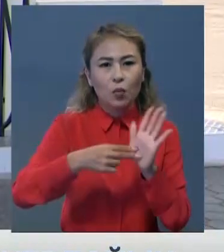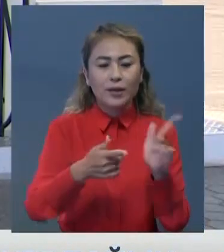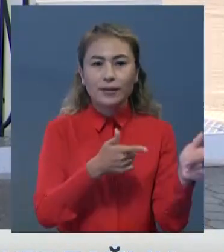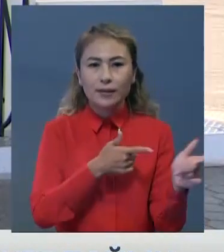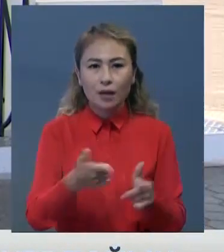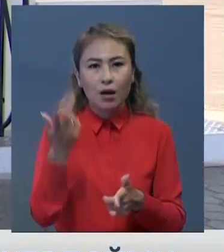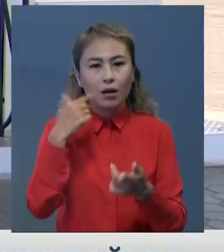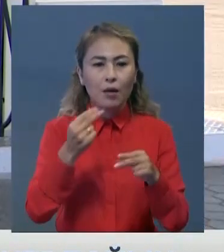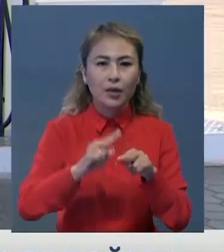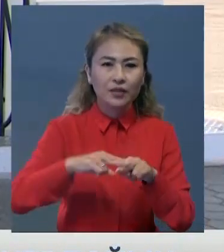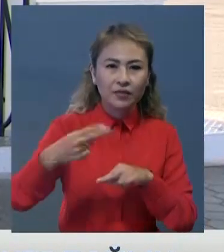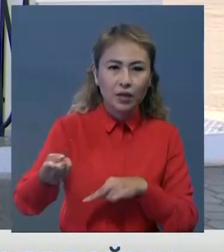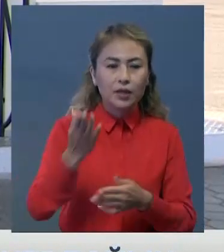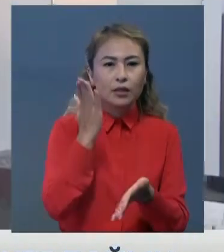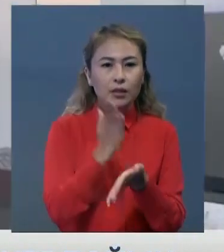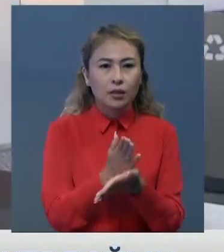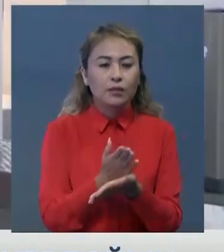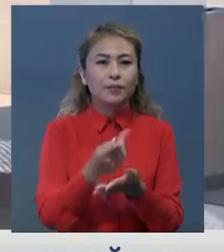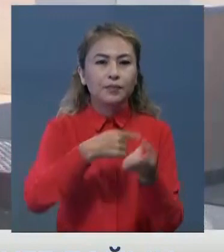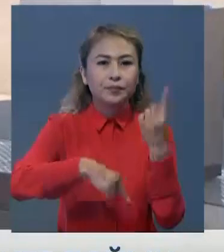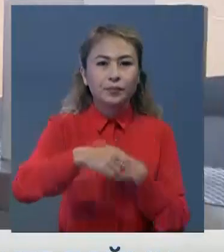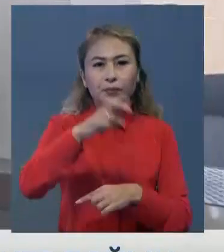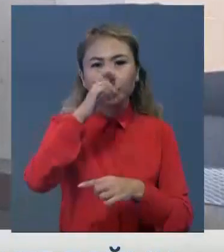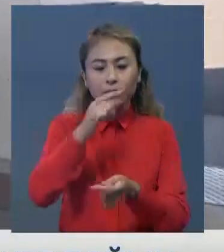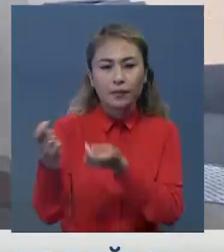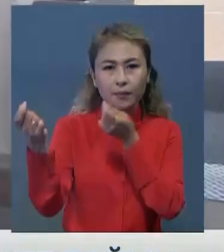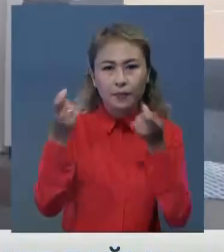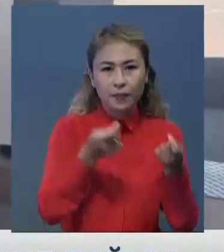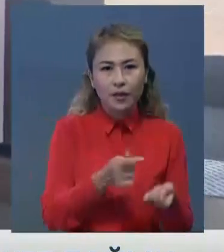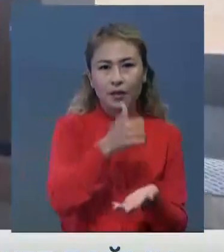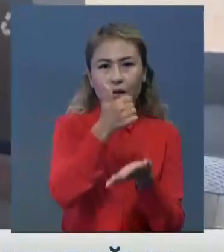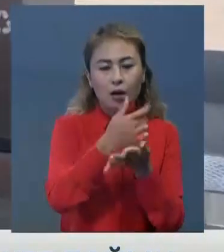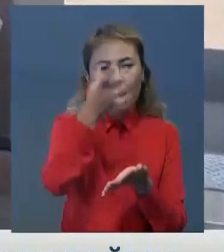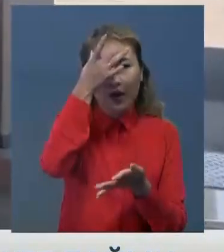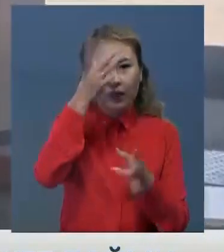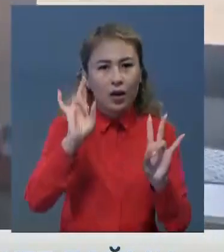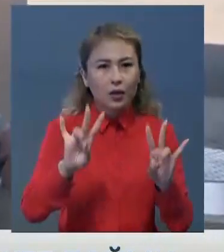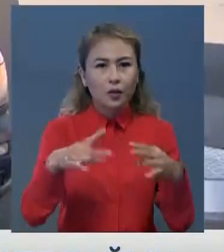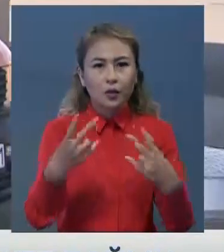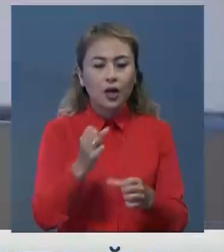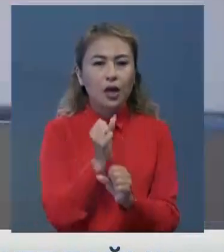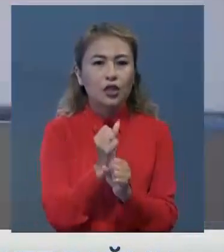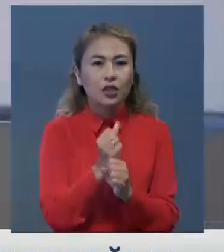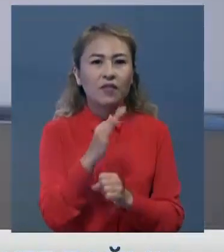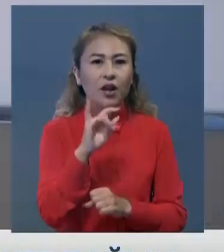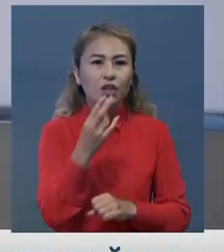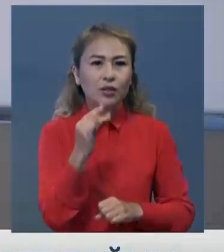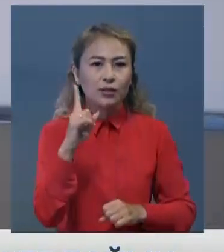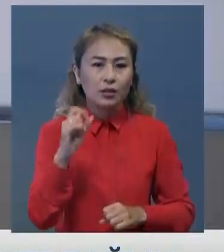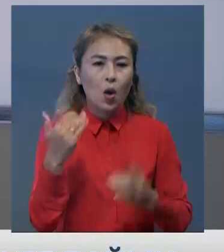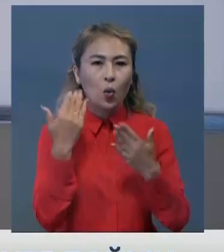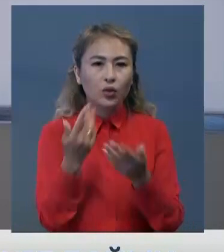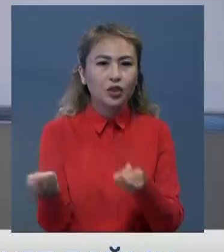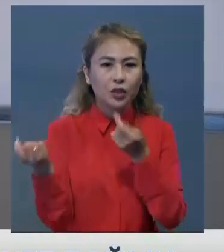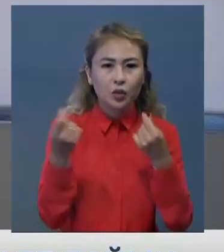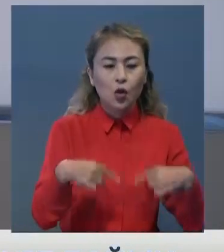Салымдарды қайтару кепілдендірілген. Кәсіпкерге жанармай жеткізу мәселесіне бас қатырудың қажеті болмайды. Себебі франшизада оны